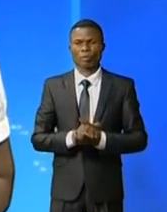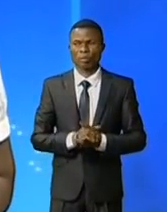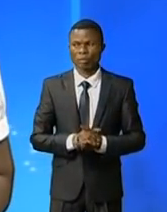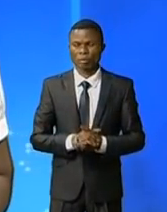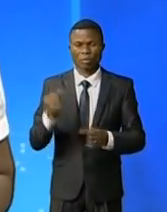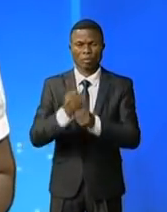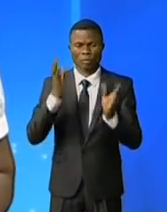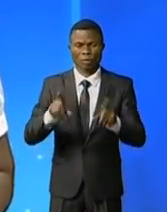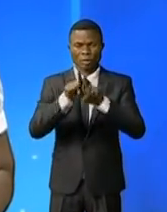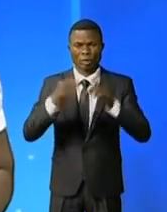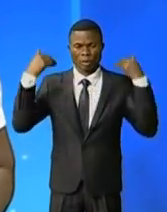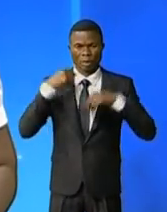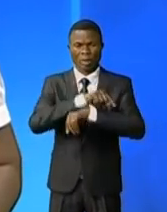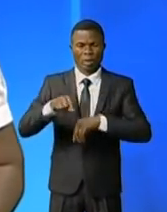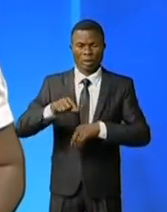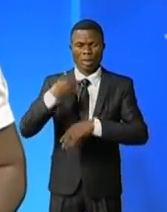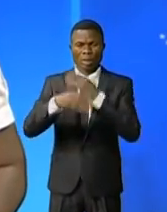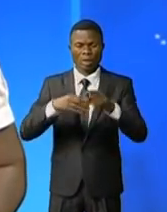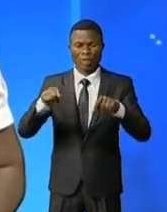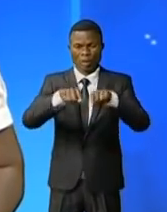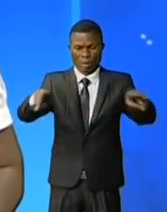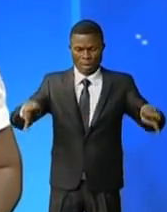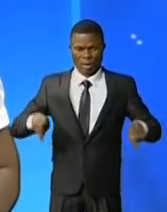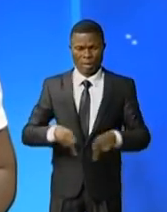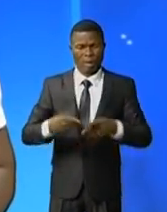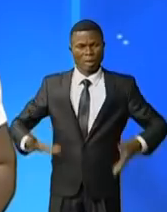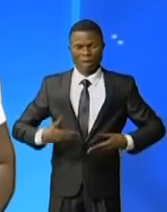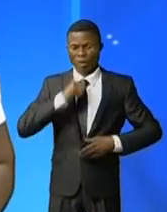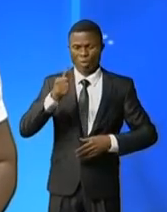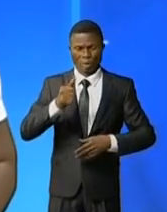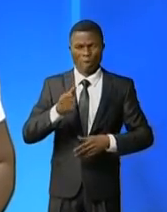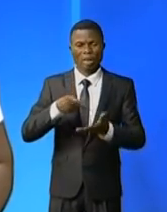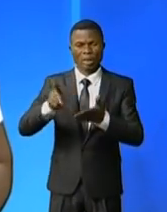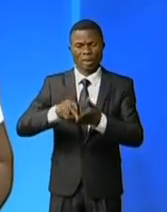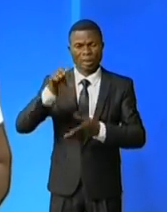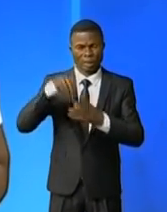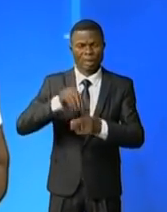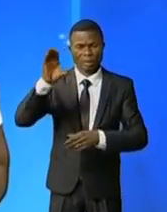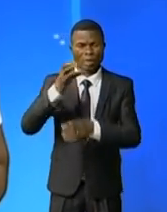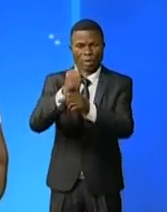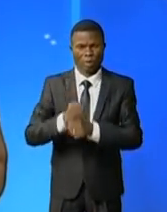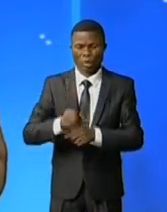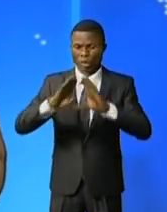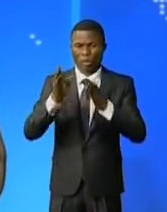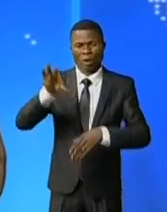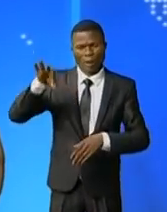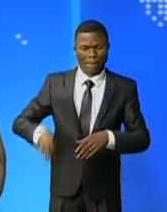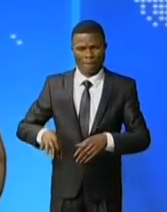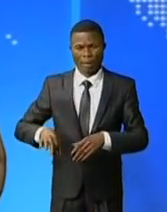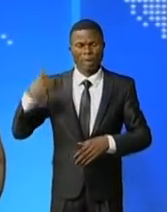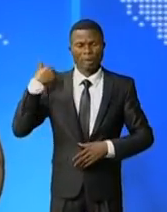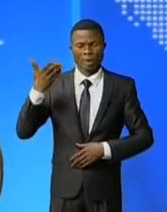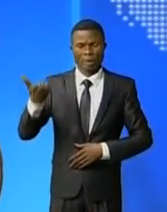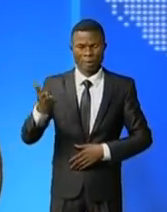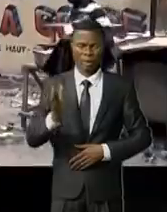Les agents et cadres du ministère des Affaires foncières plaident pour la bancarisation afin de bénéficier de tous les avantages et leurs